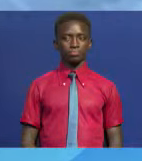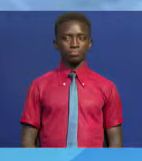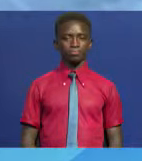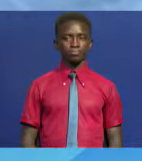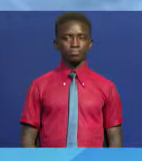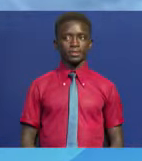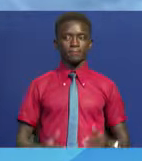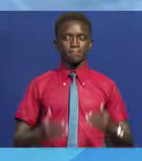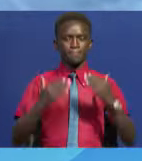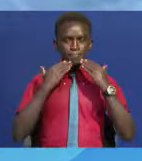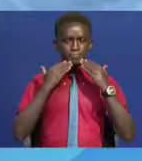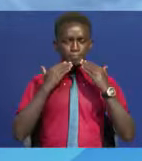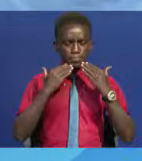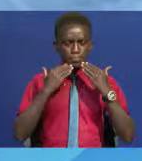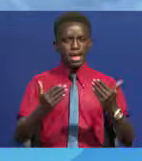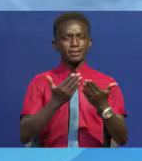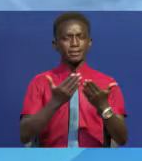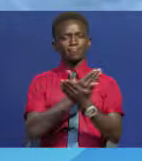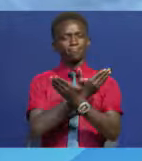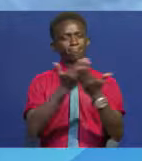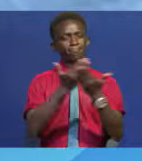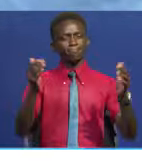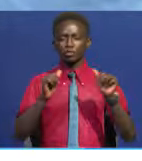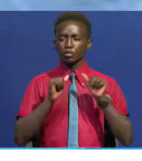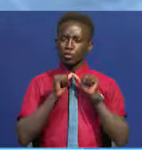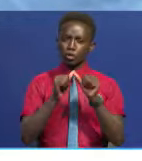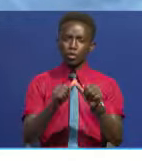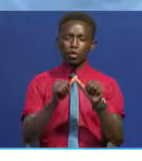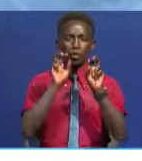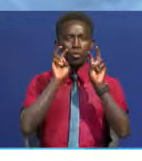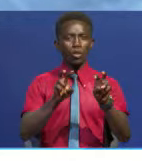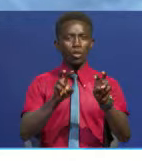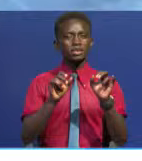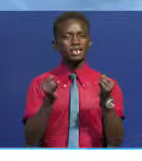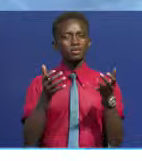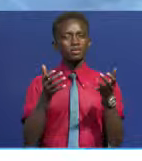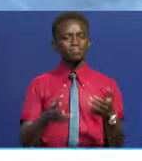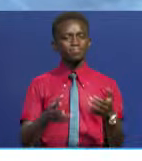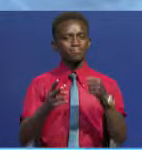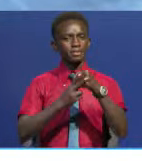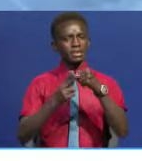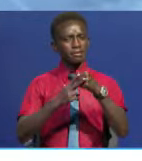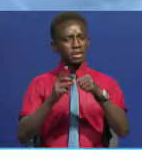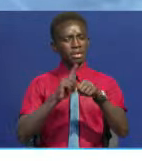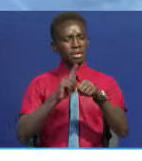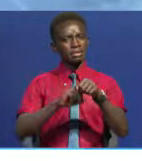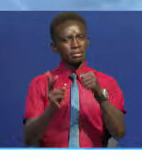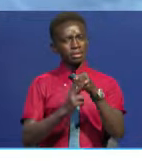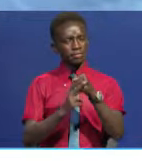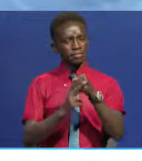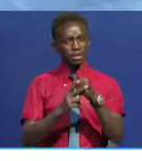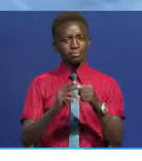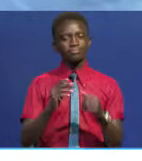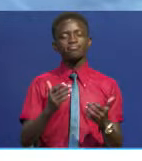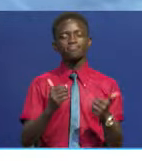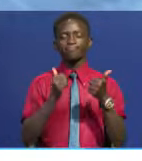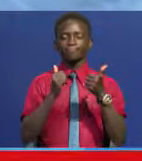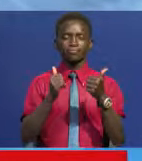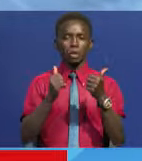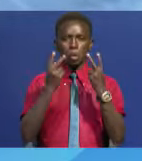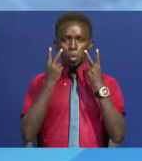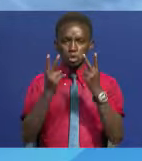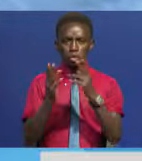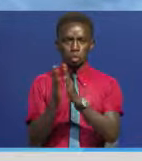Naam, shukrani sana mtazamaji kwa kuendelea kutazama Darubini ya Channel 1. Na hivi sasa tuangazie maafa ya mafuriko. Watu